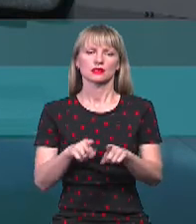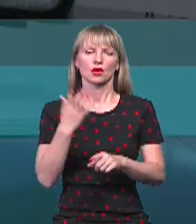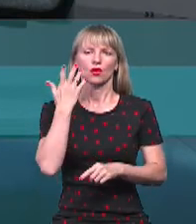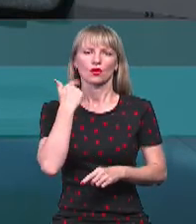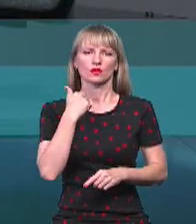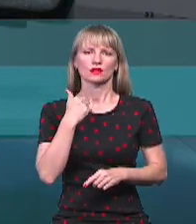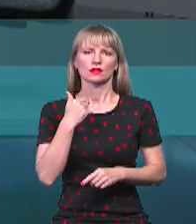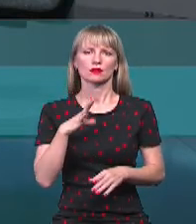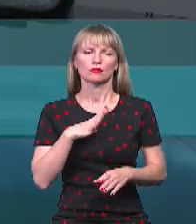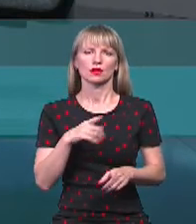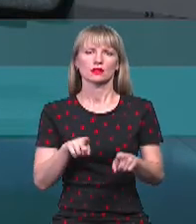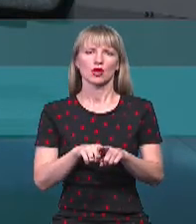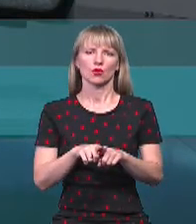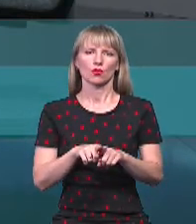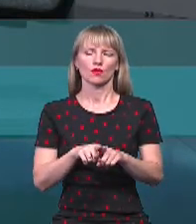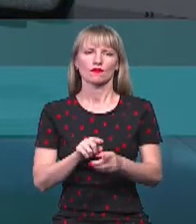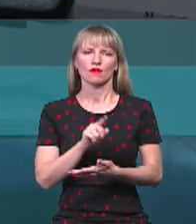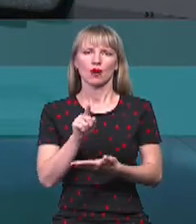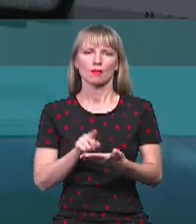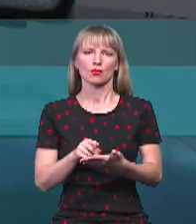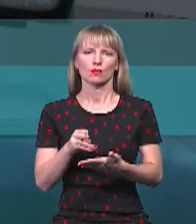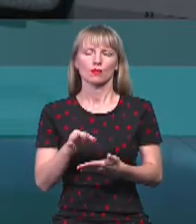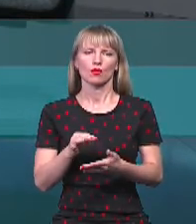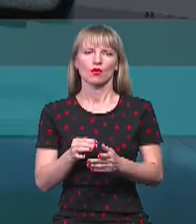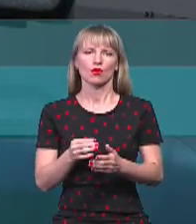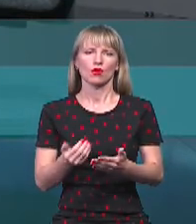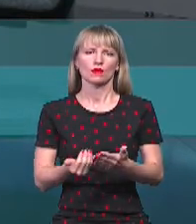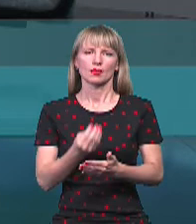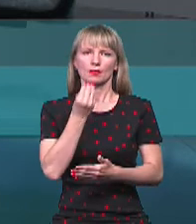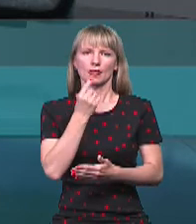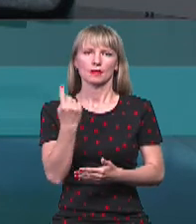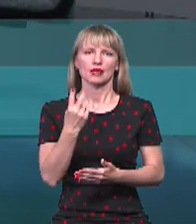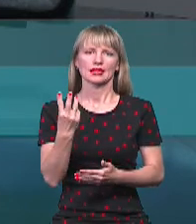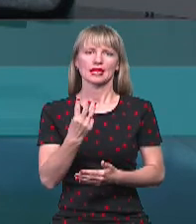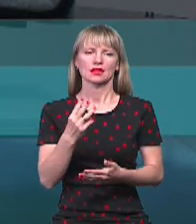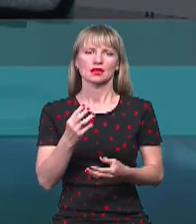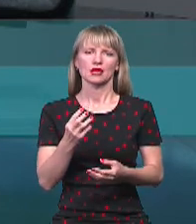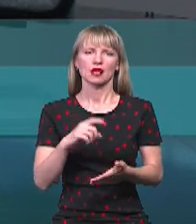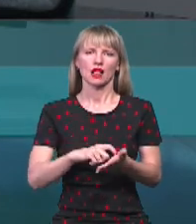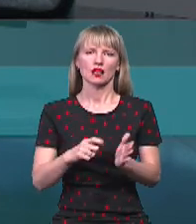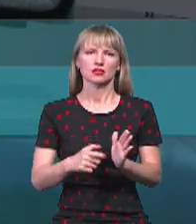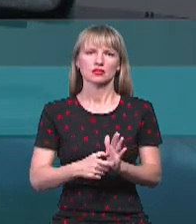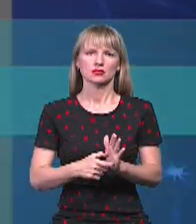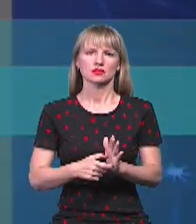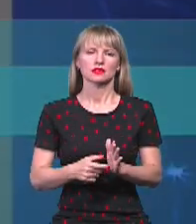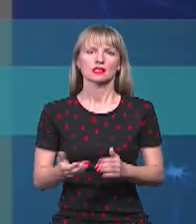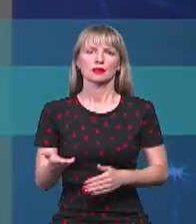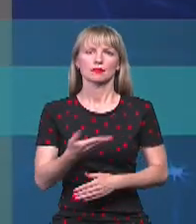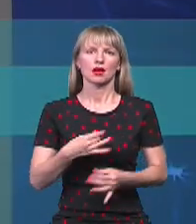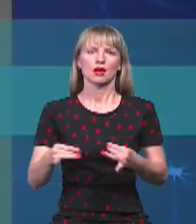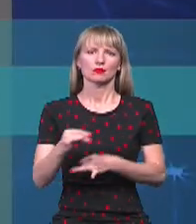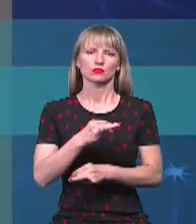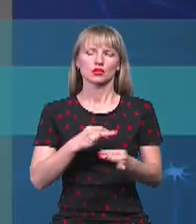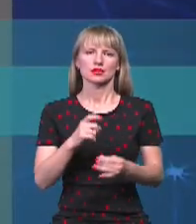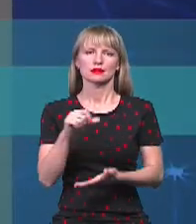був такий спорний питання по відміні питання для 1-3 класу. Ми